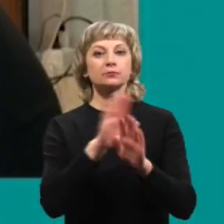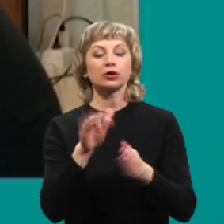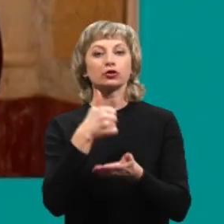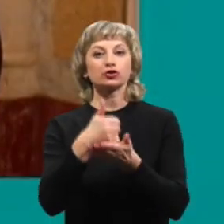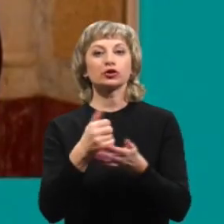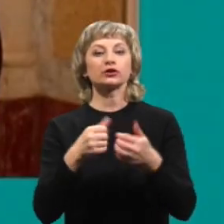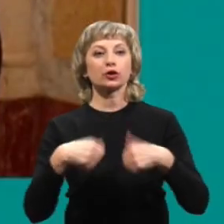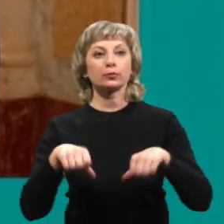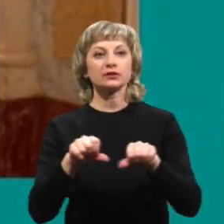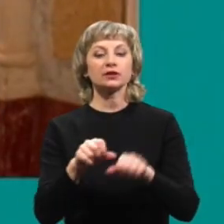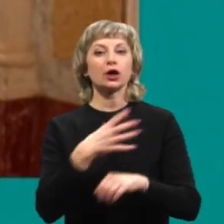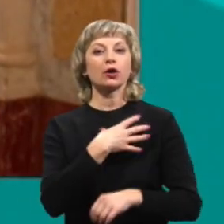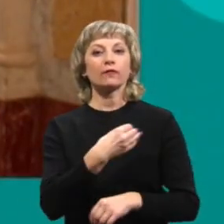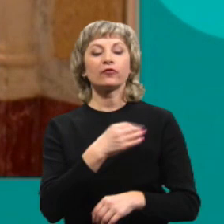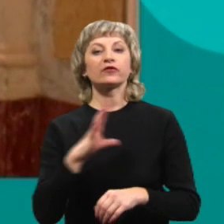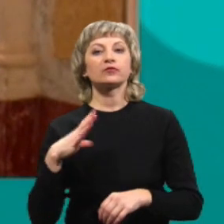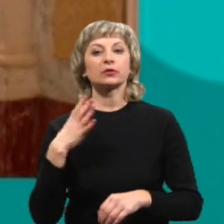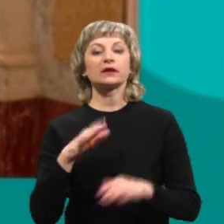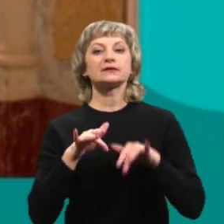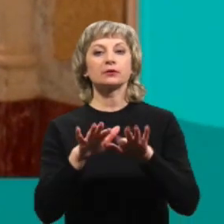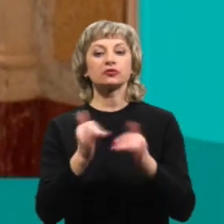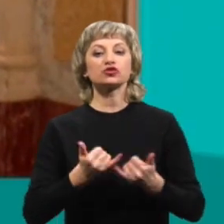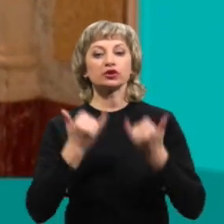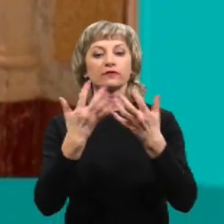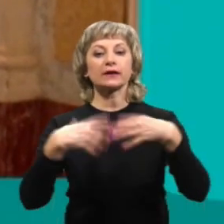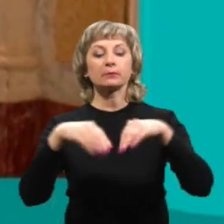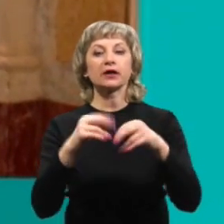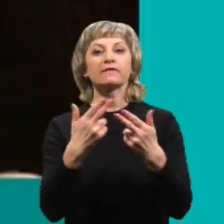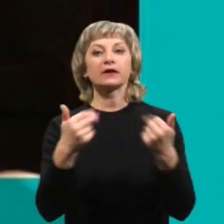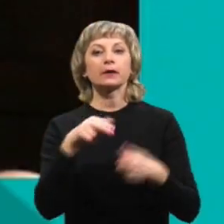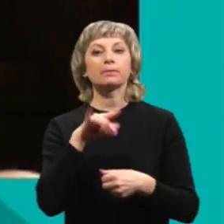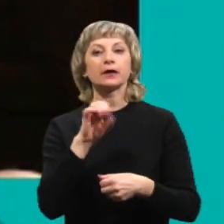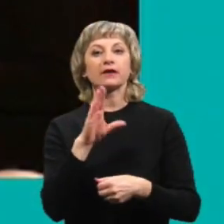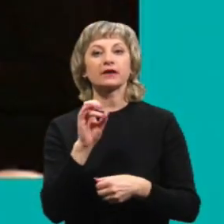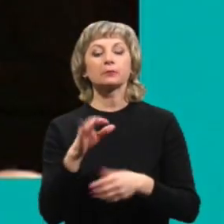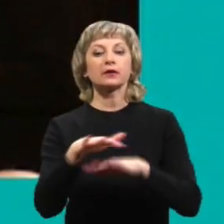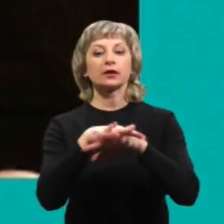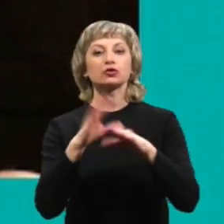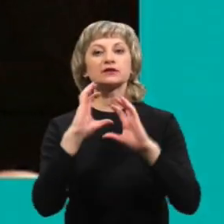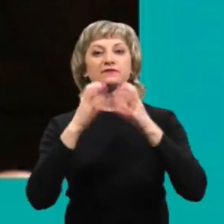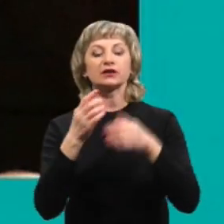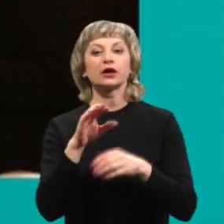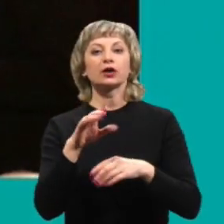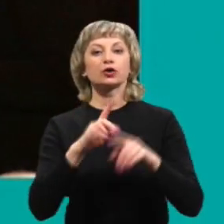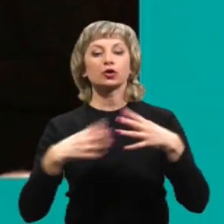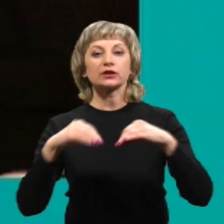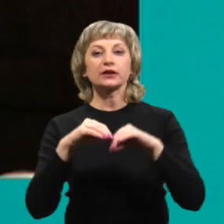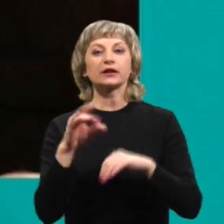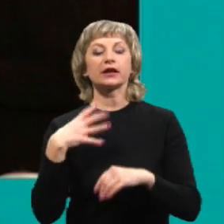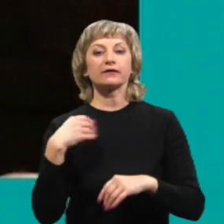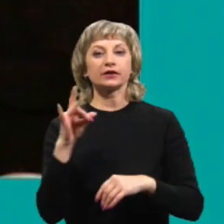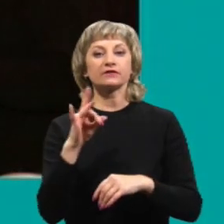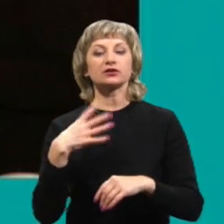комісію? У Львові відбулася церемонія вшанування родин, визнаних праведниками народів світу. Це родини з Рівненської, Львівської та